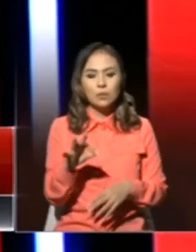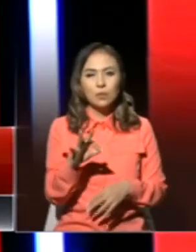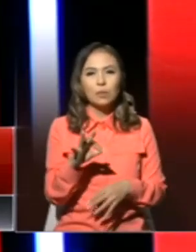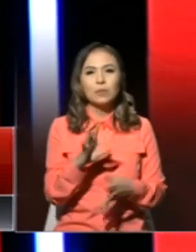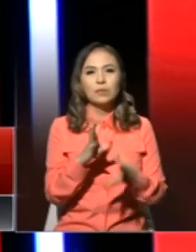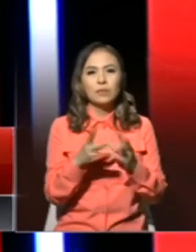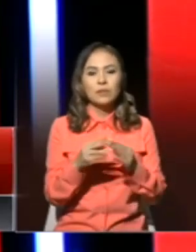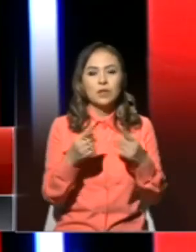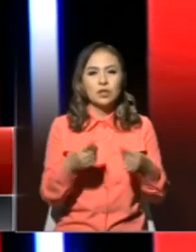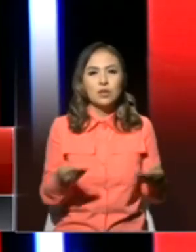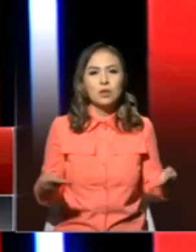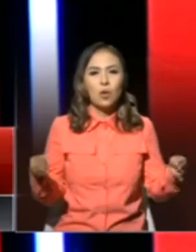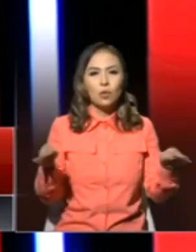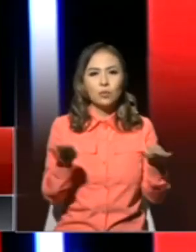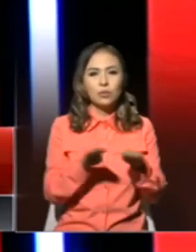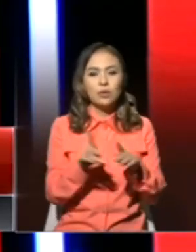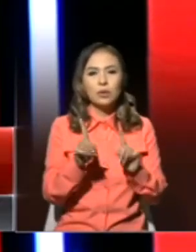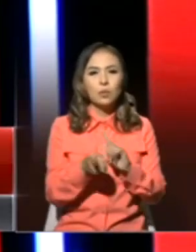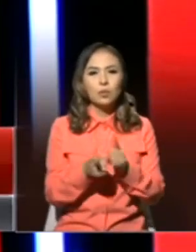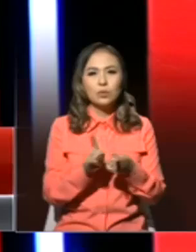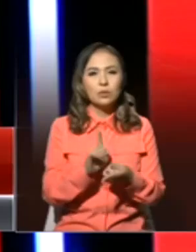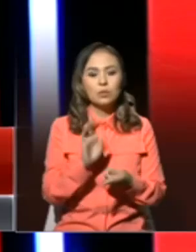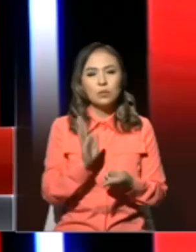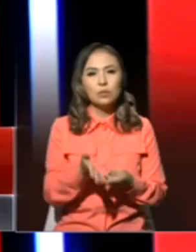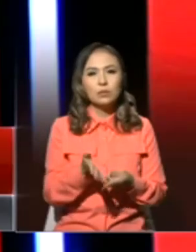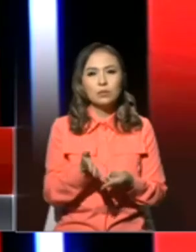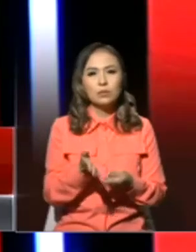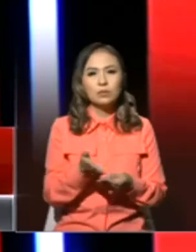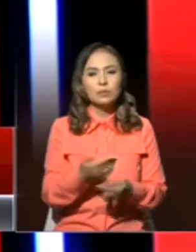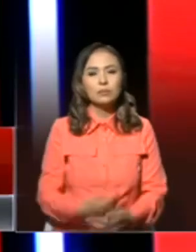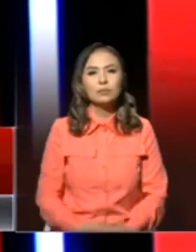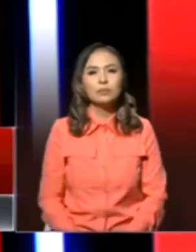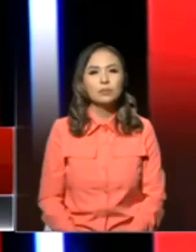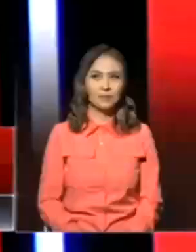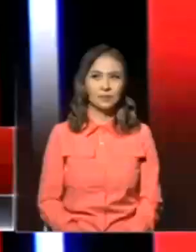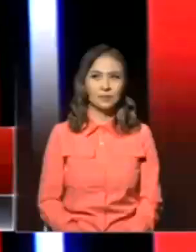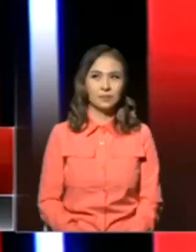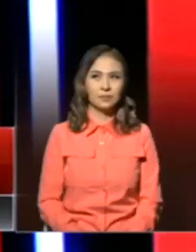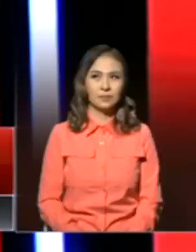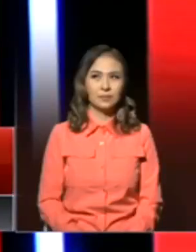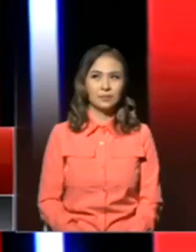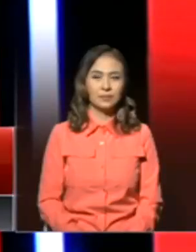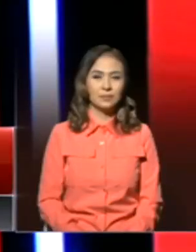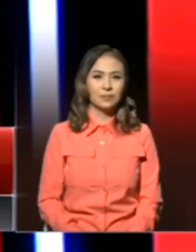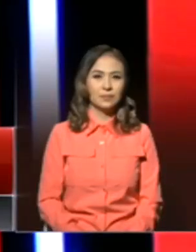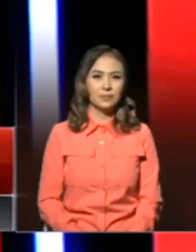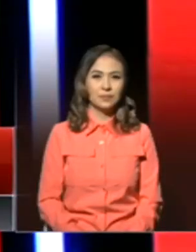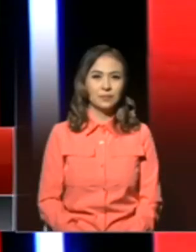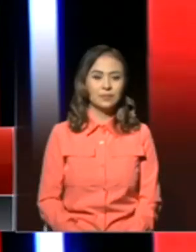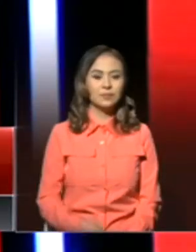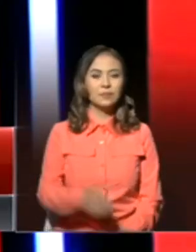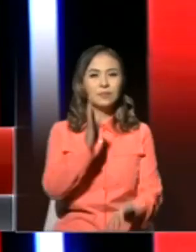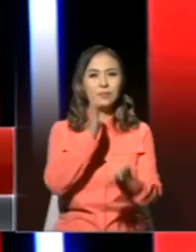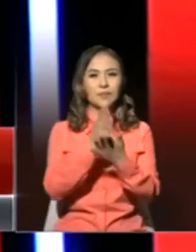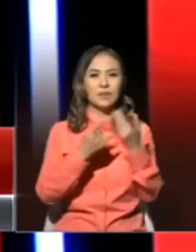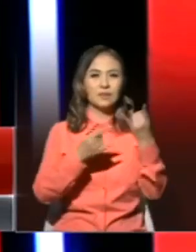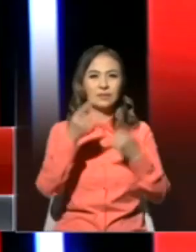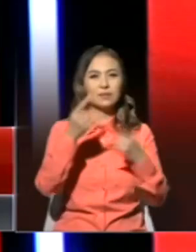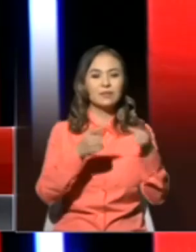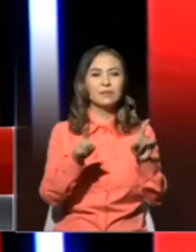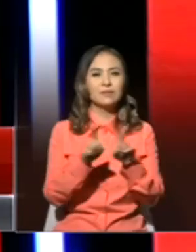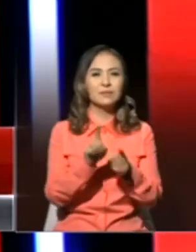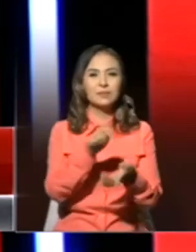кеңселердің барлығын жауып тастасақ, не өзгереді? Үзілістен кейін талқылайық. Біраз. Біз тікелей эфирдеміз, еліміздің бас